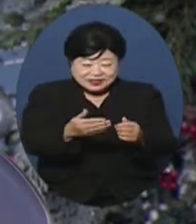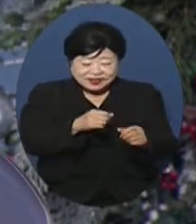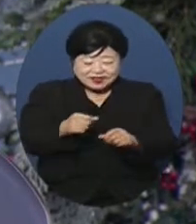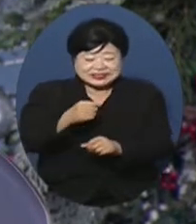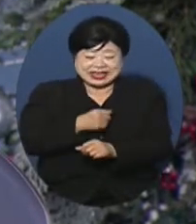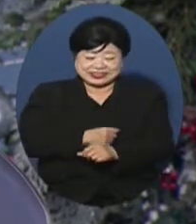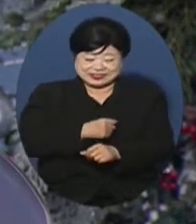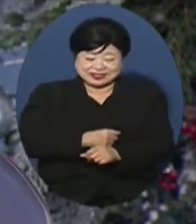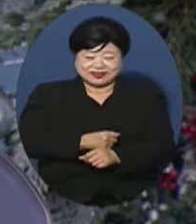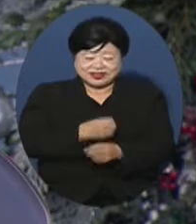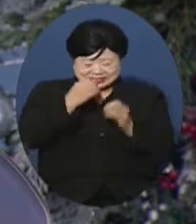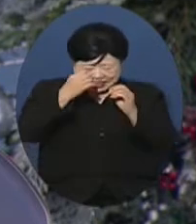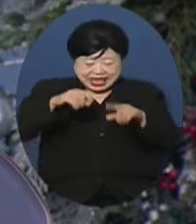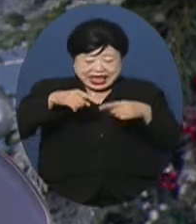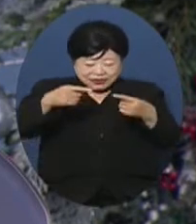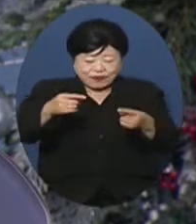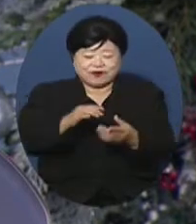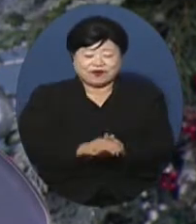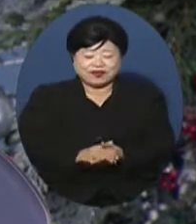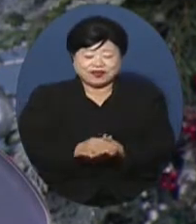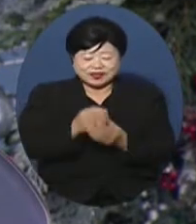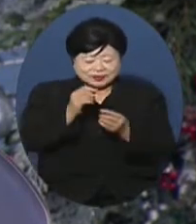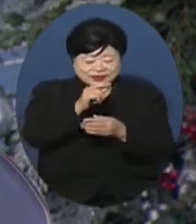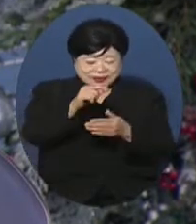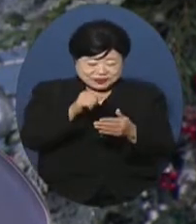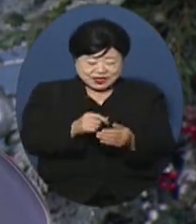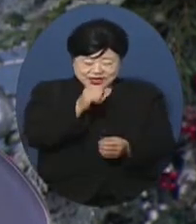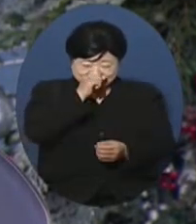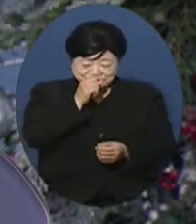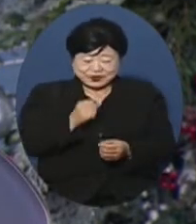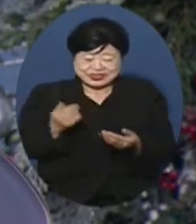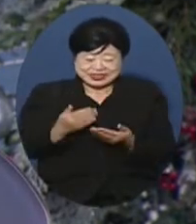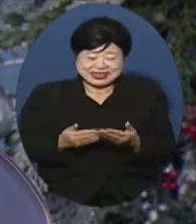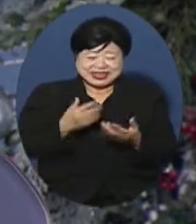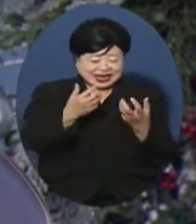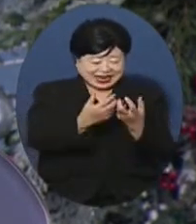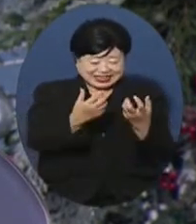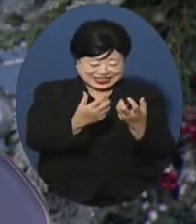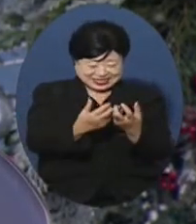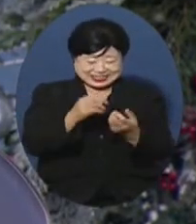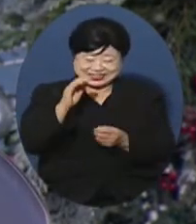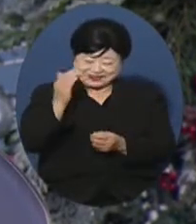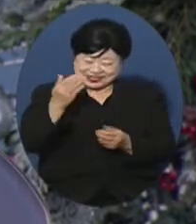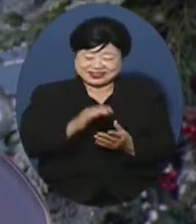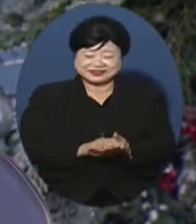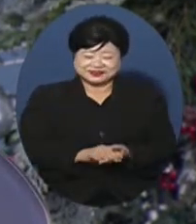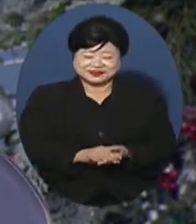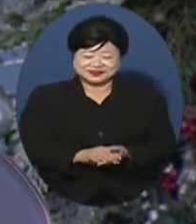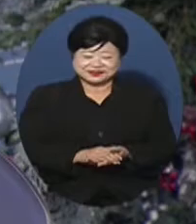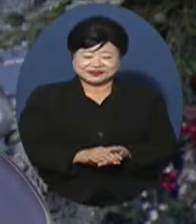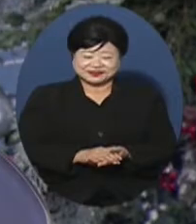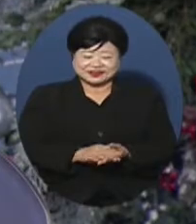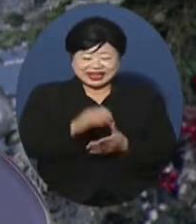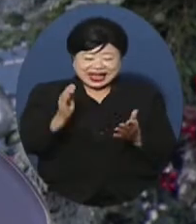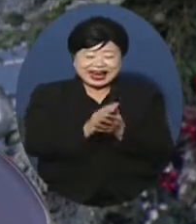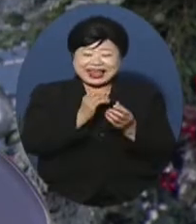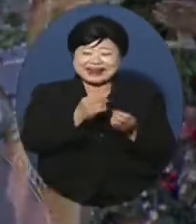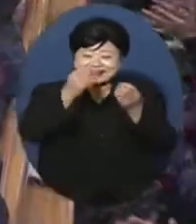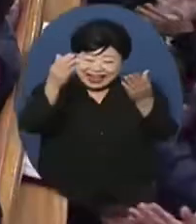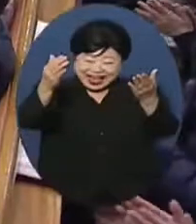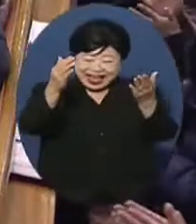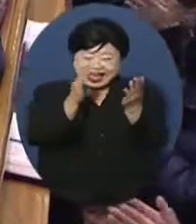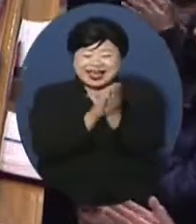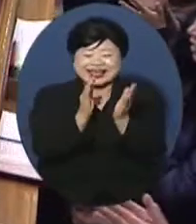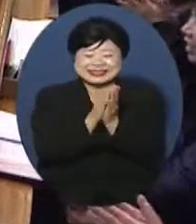하셨어요 새해에도 여러분의 삶에 좋은 일이 가득 할 것입니다 할렐루야